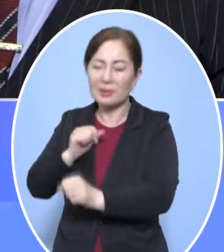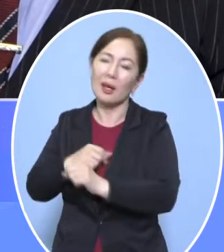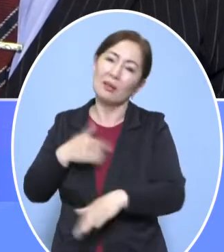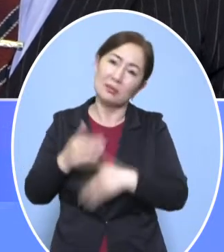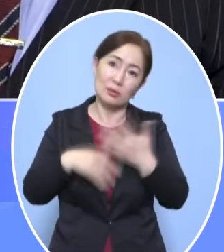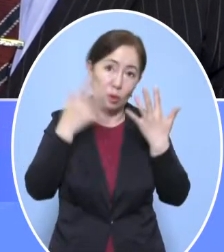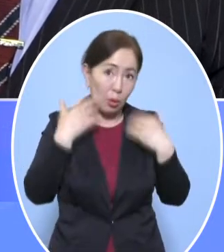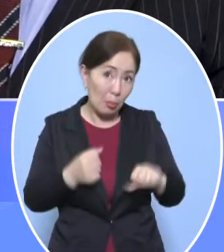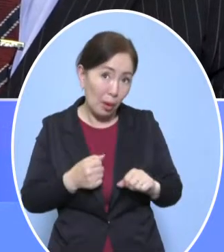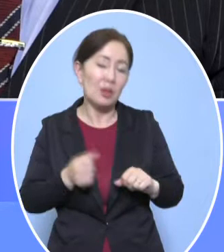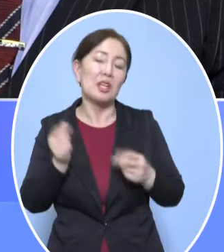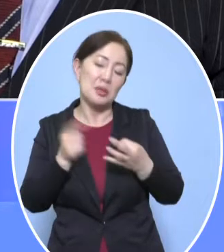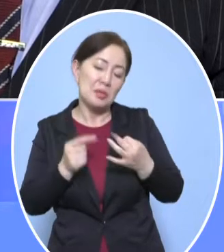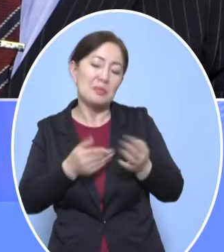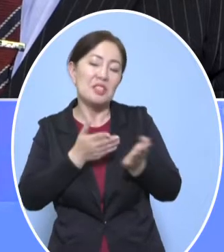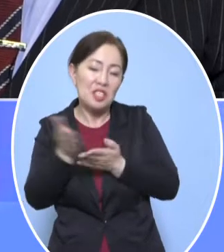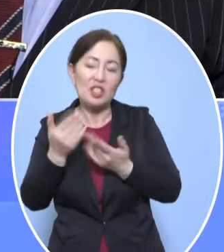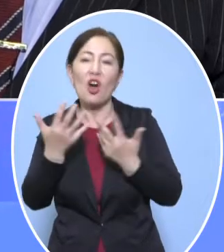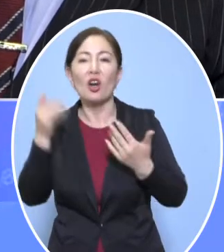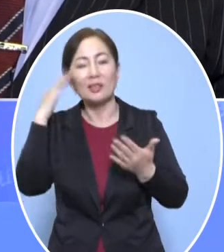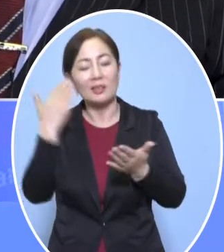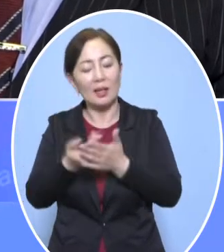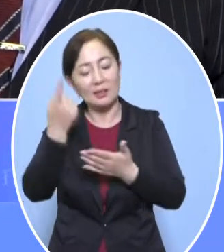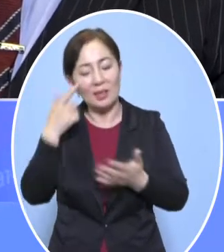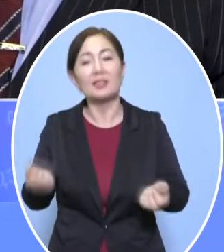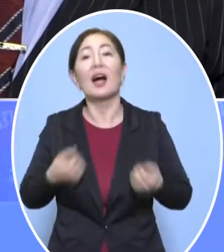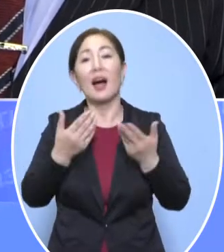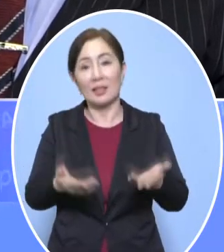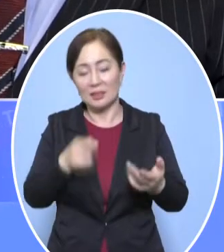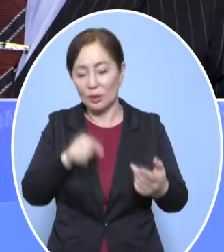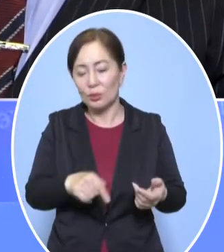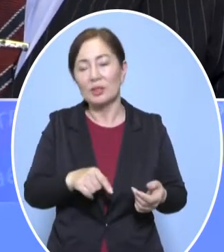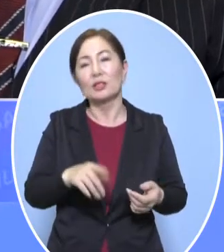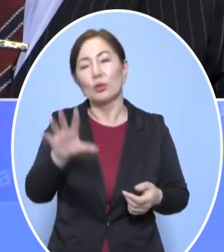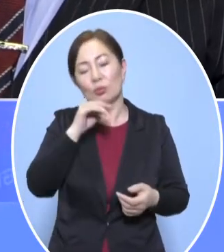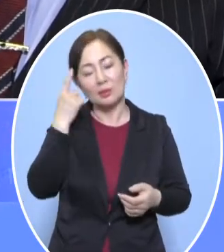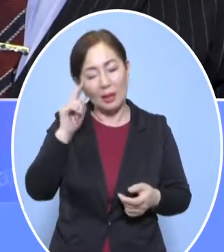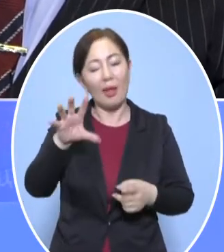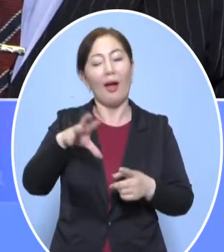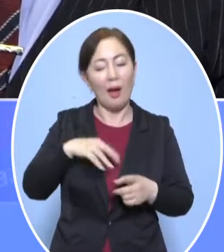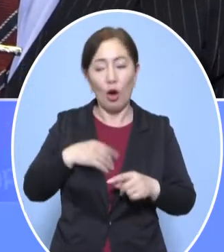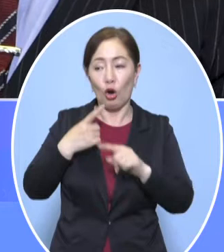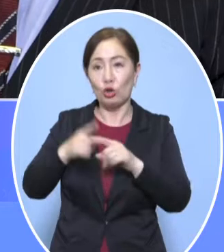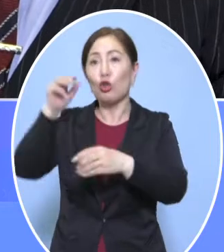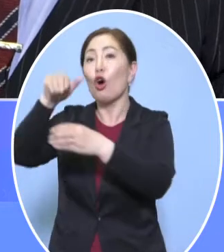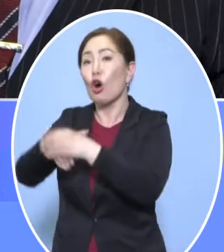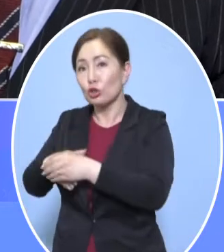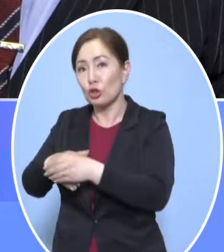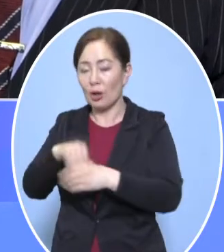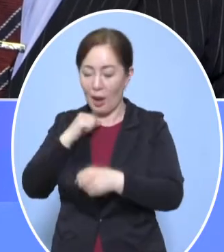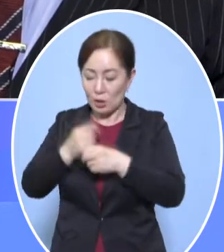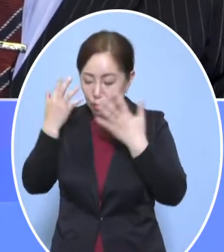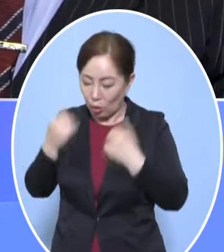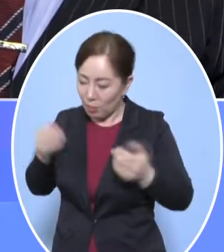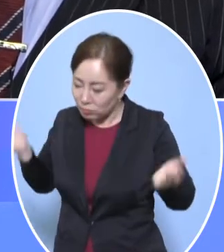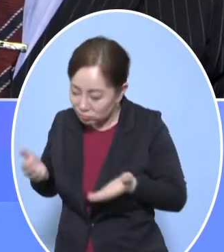ажиллагаануудыг явуулах ийм одоо чиглэлээр олон олон санал санаачлагыг гаргалаа. Тэгээ үүнээсээ бас бүгд санаа аваад орон нутгаар очиж ажил арга